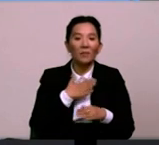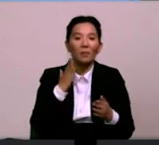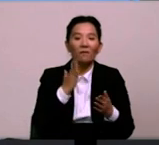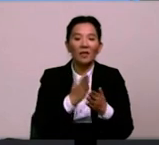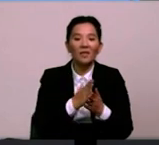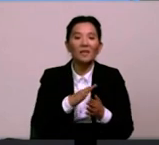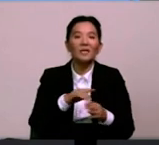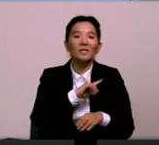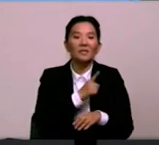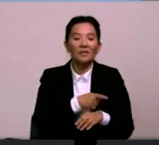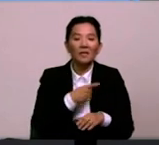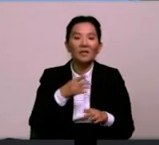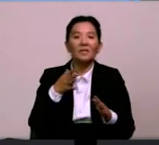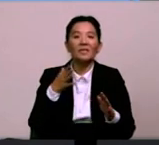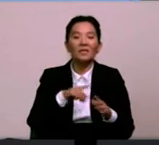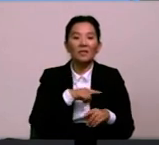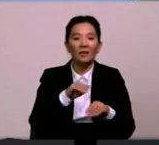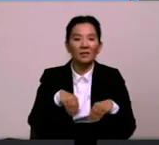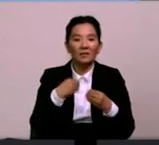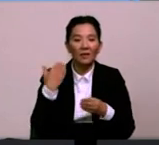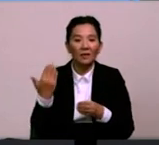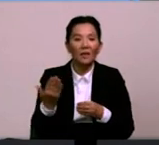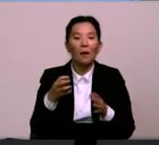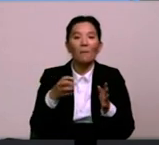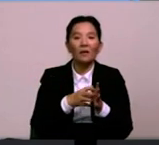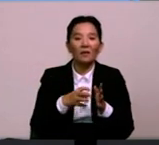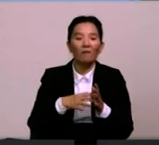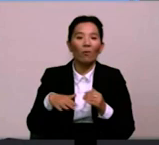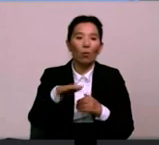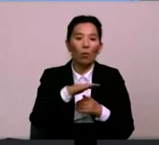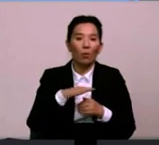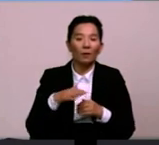силы, действующей на проводник со стороны магнитного поля.